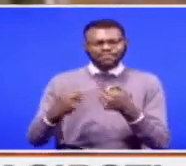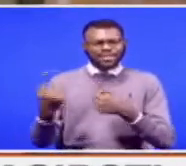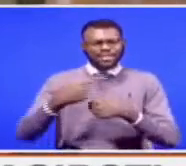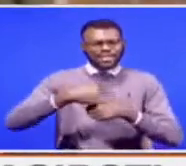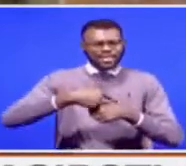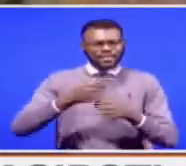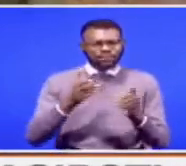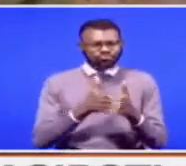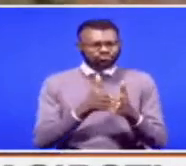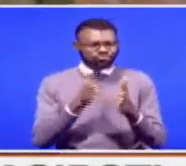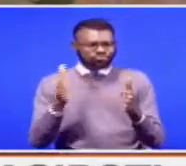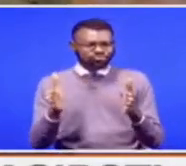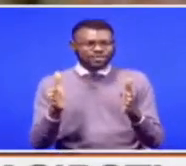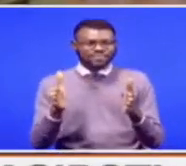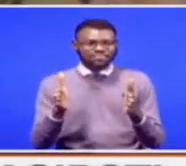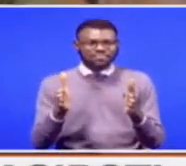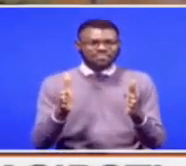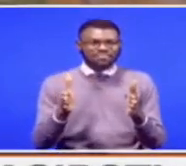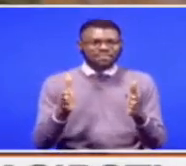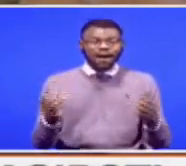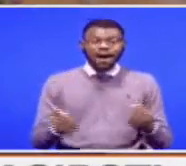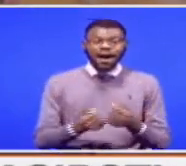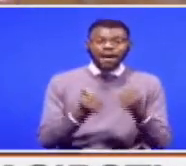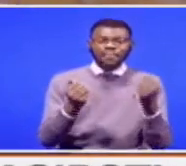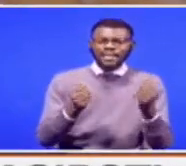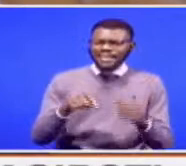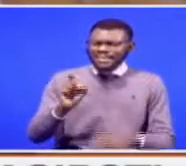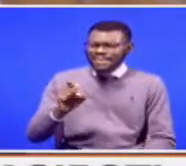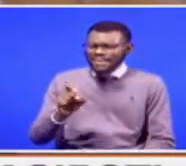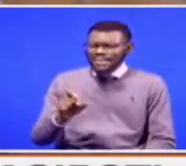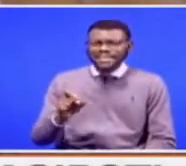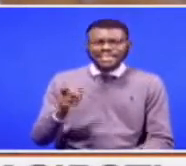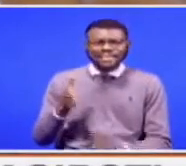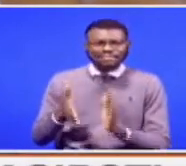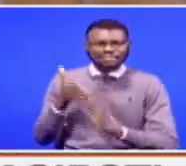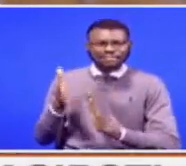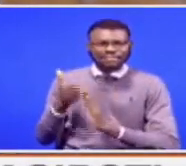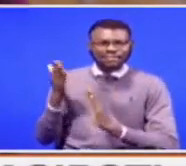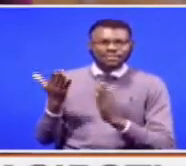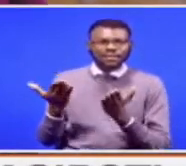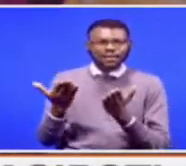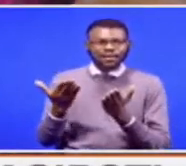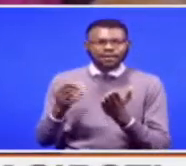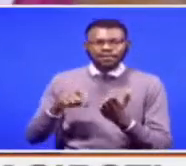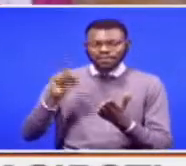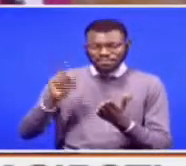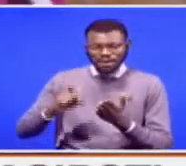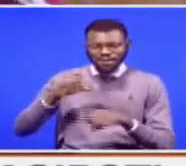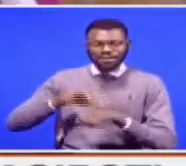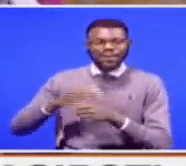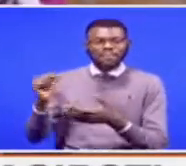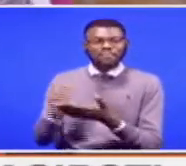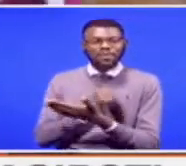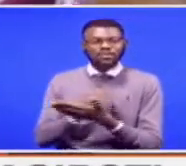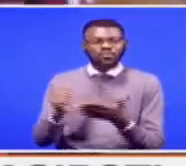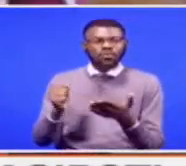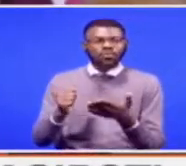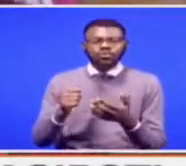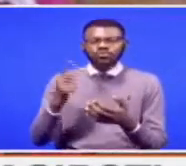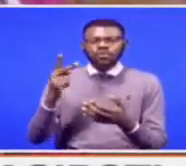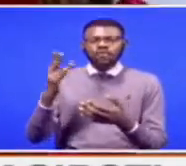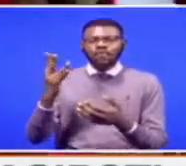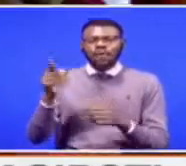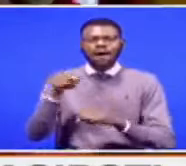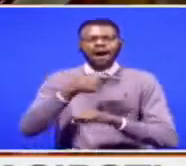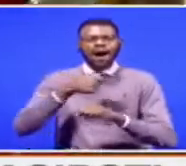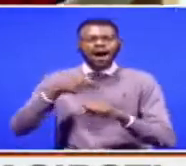days. And if it is an emergency, they must receive their document, their passport, within 24